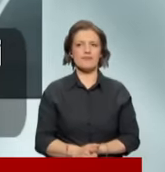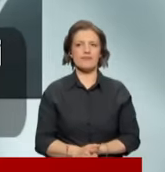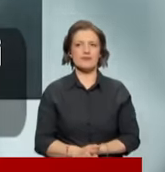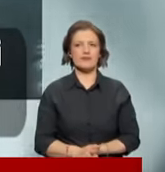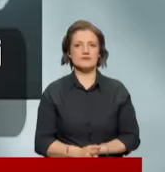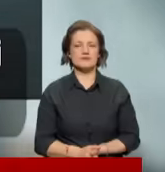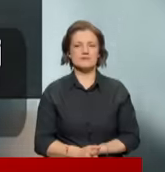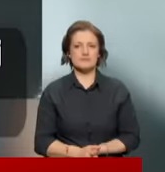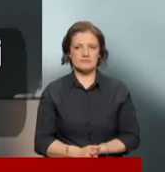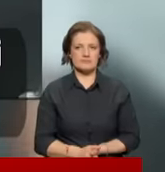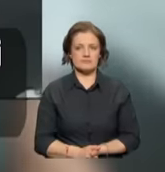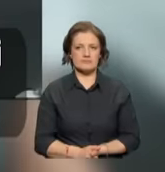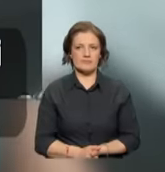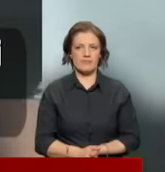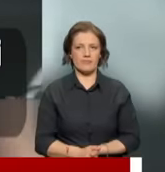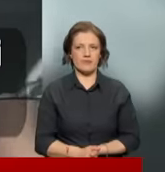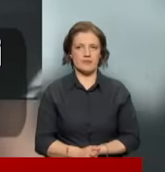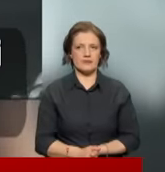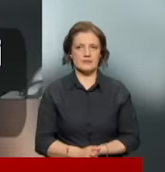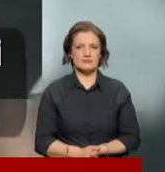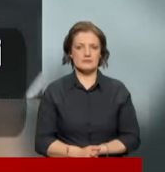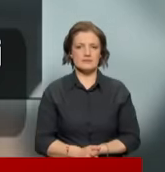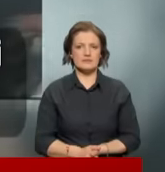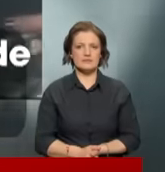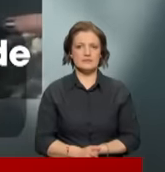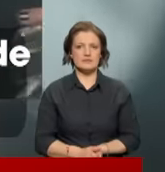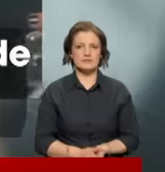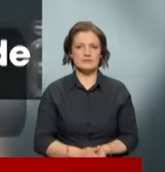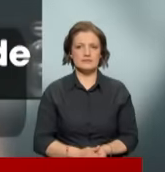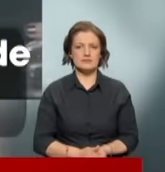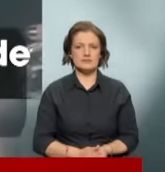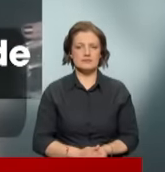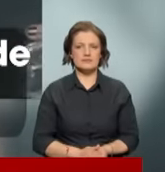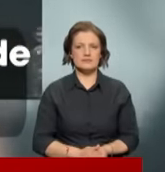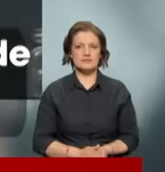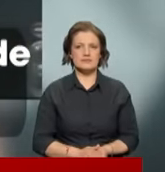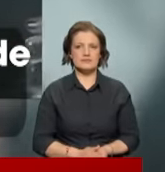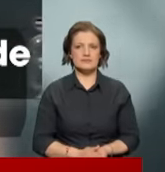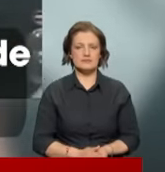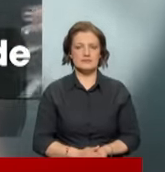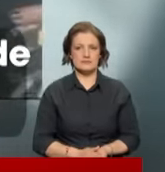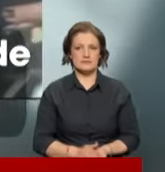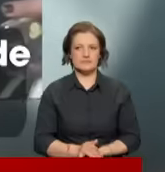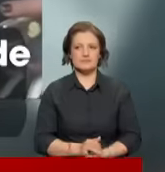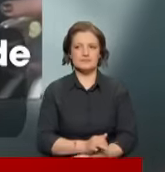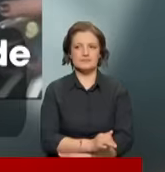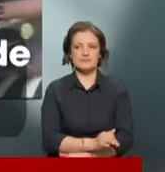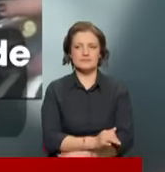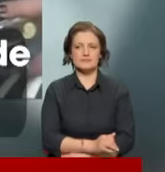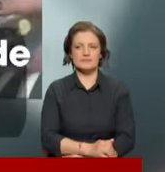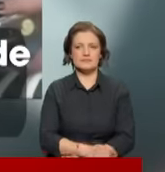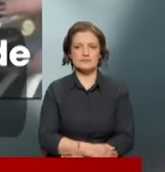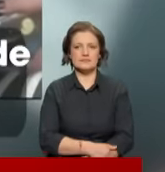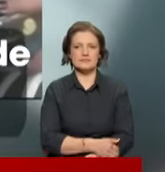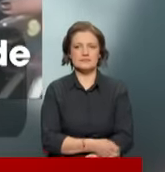zam beklenir mi? Özellikle asgari ücretli zam. Yok efendim, yok hayır. Öyle bir sürü bir konu